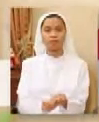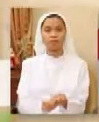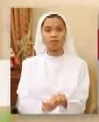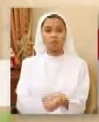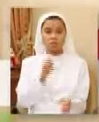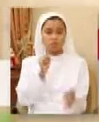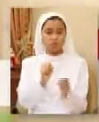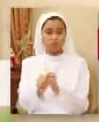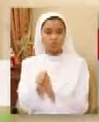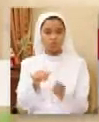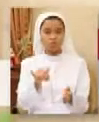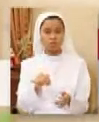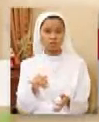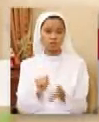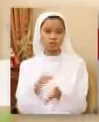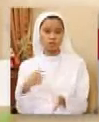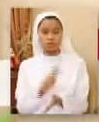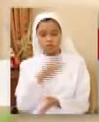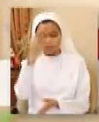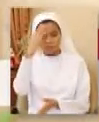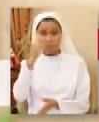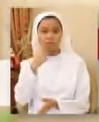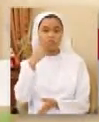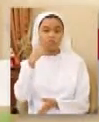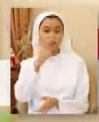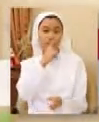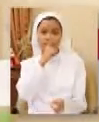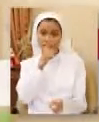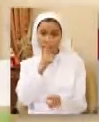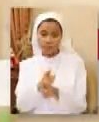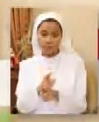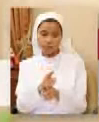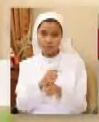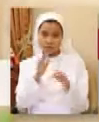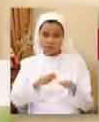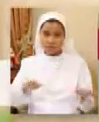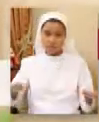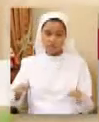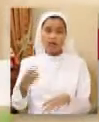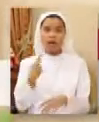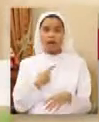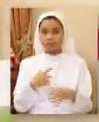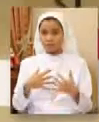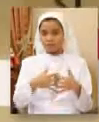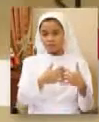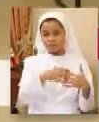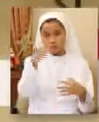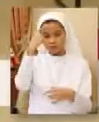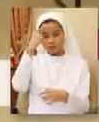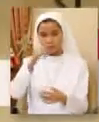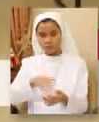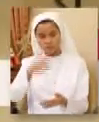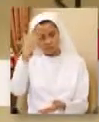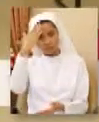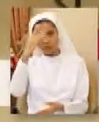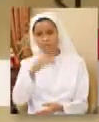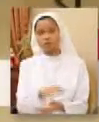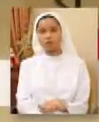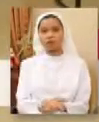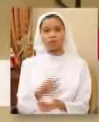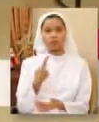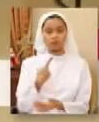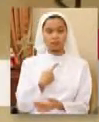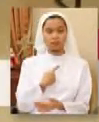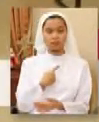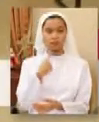para ma-identify natin na deaf talaga yung bata, may mga machines naman po tayo para mag-identify. Opo, dito po sa